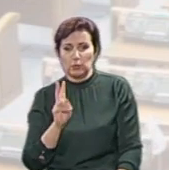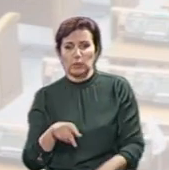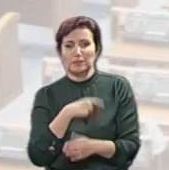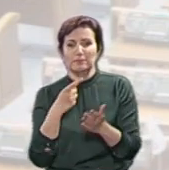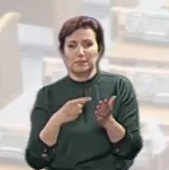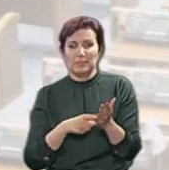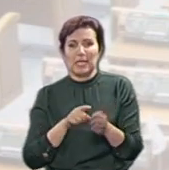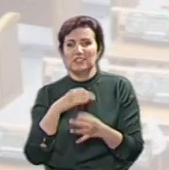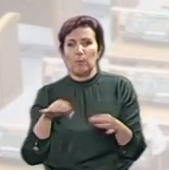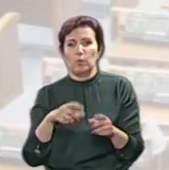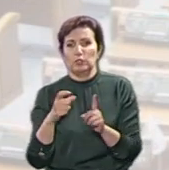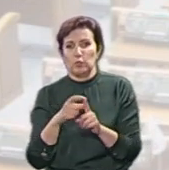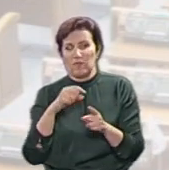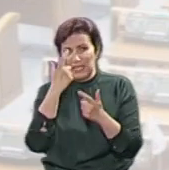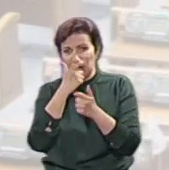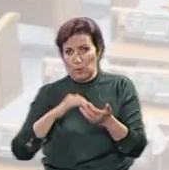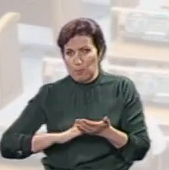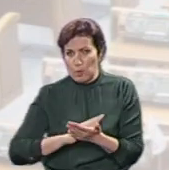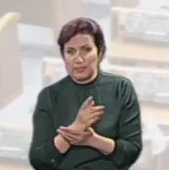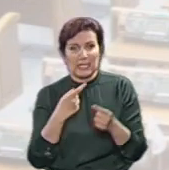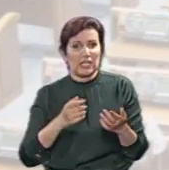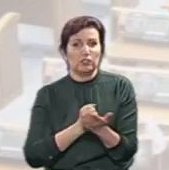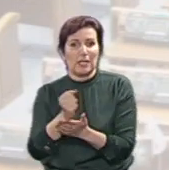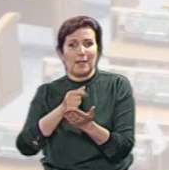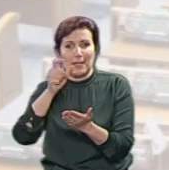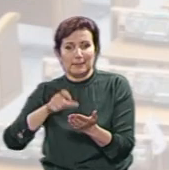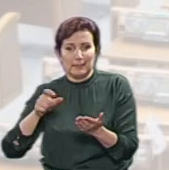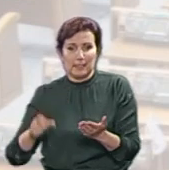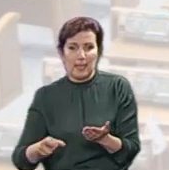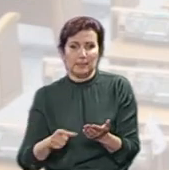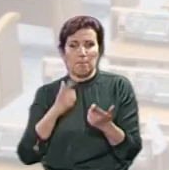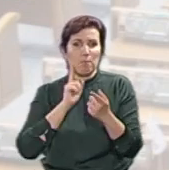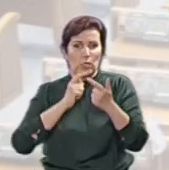питань свободи слова та інформполітики. Решту кандидатів у депутати «Батьківщина» поки не оголосила.